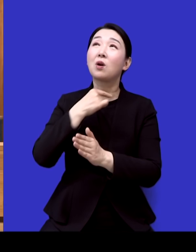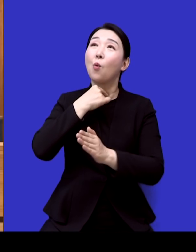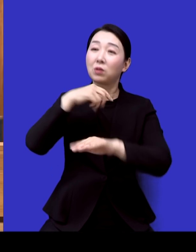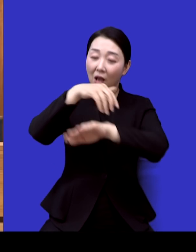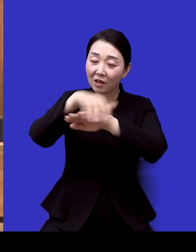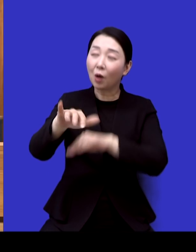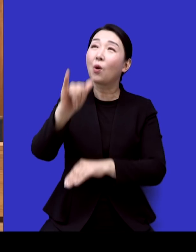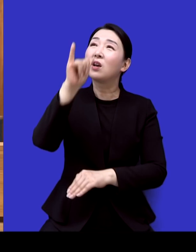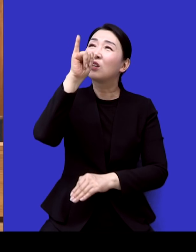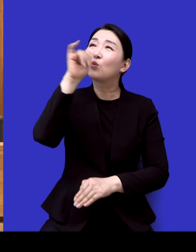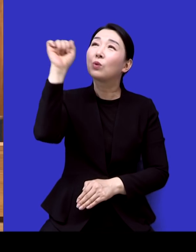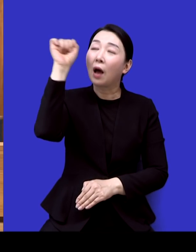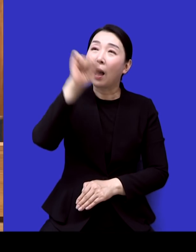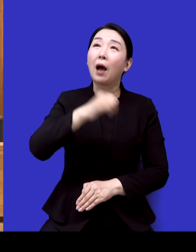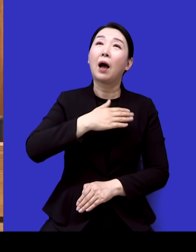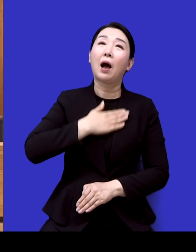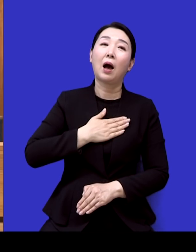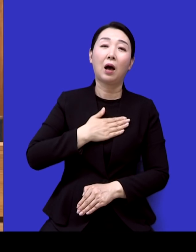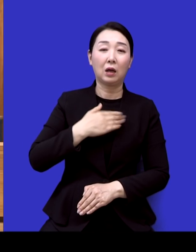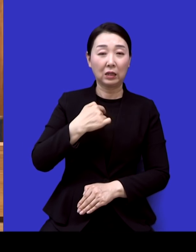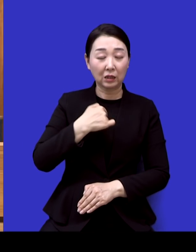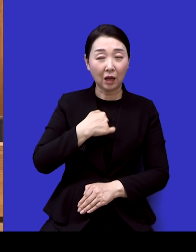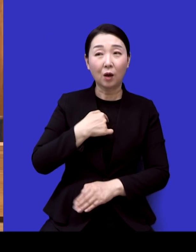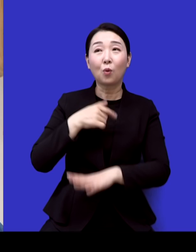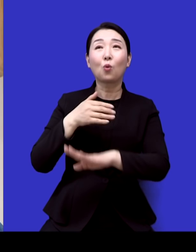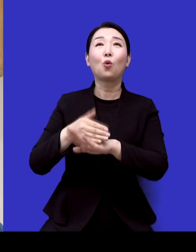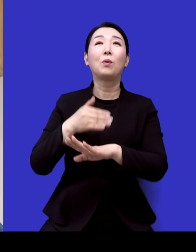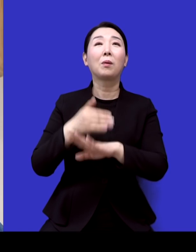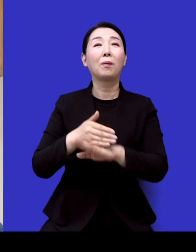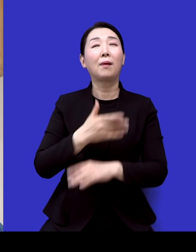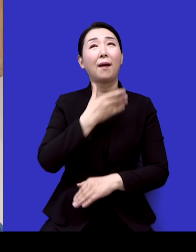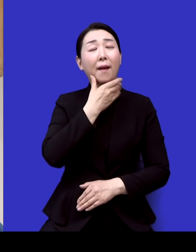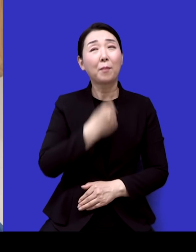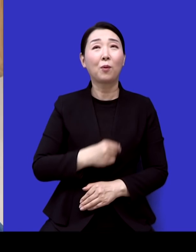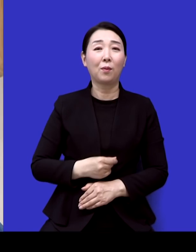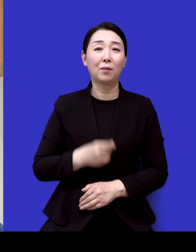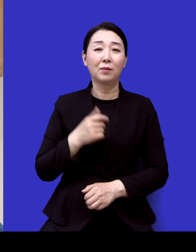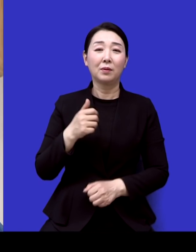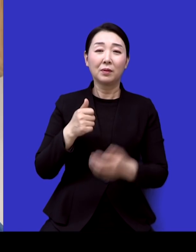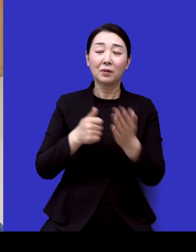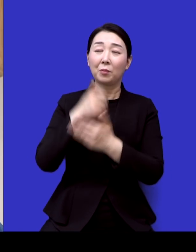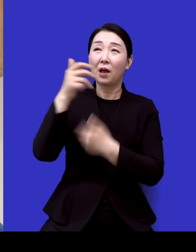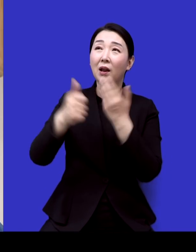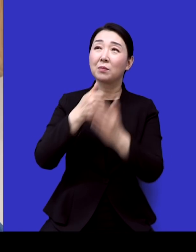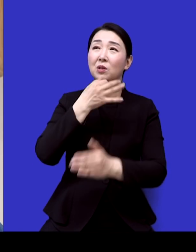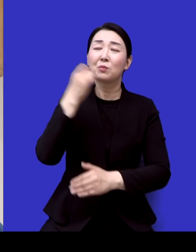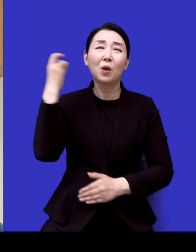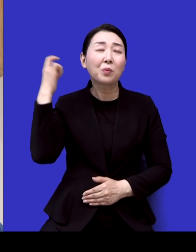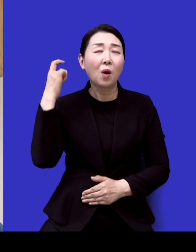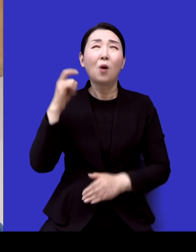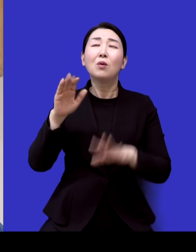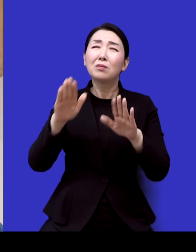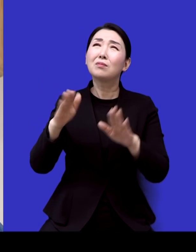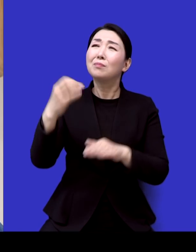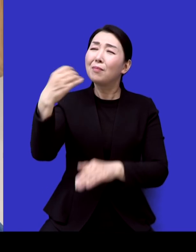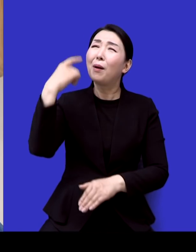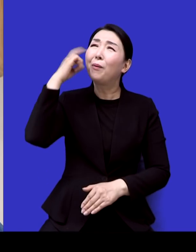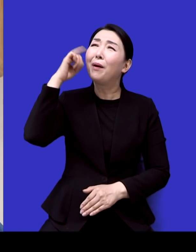게 있다니 그게 너무 고마우니까 제가 그 음성을 듣고 울면서 왜 이제야